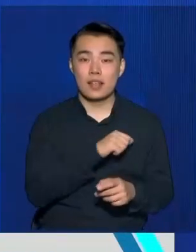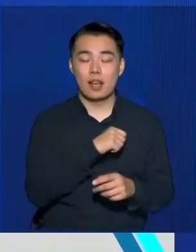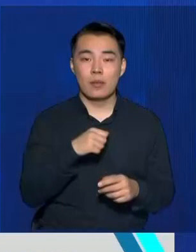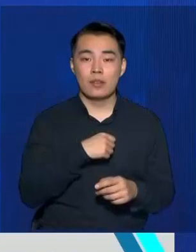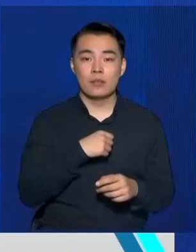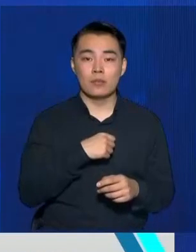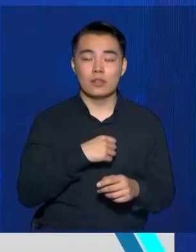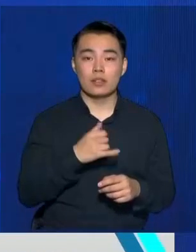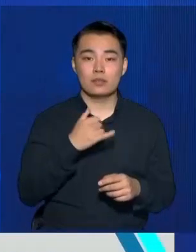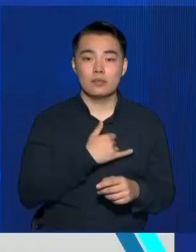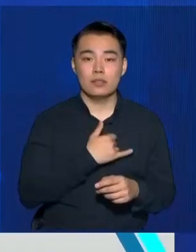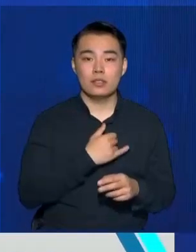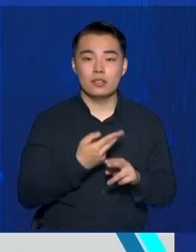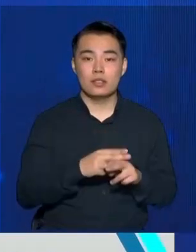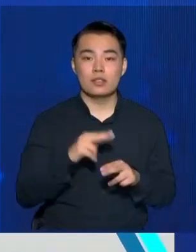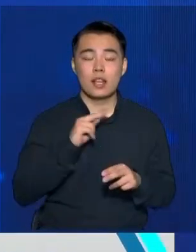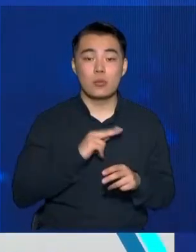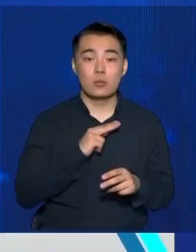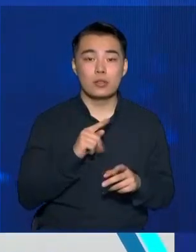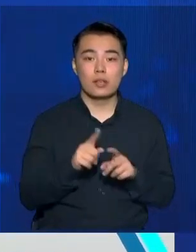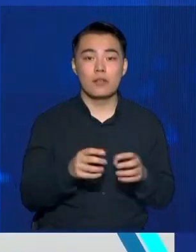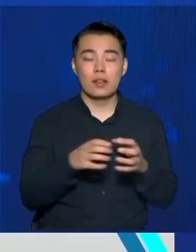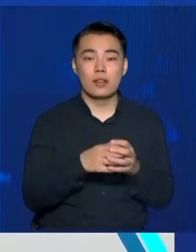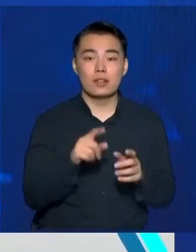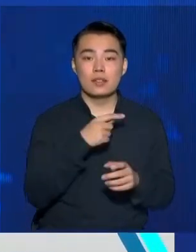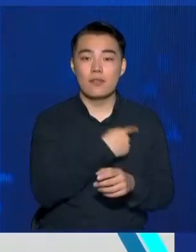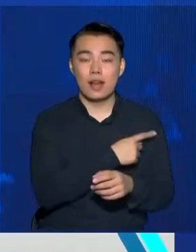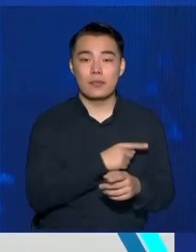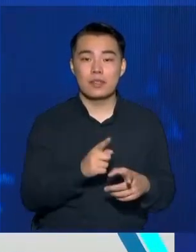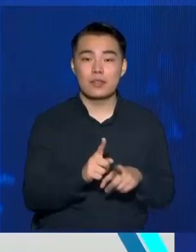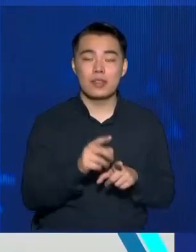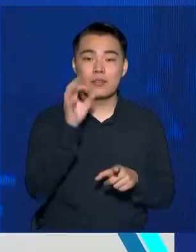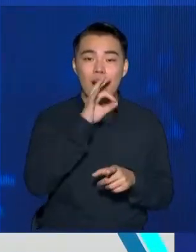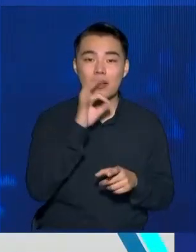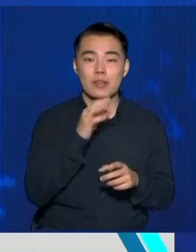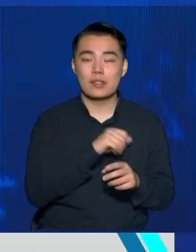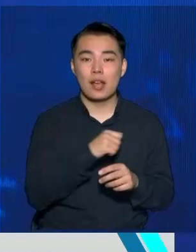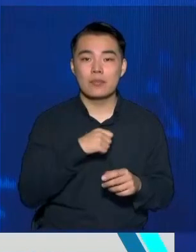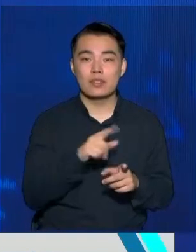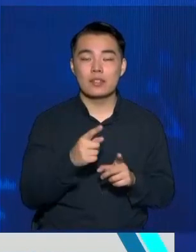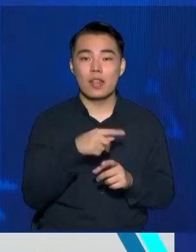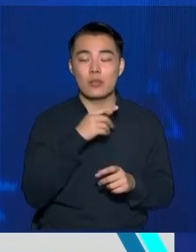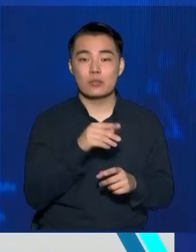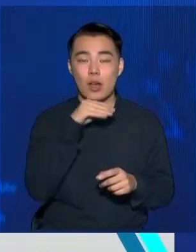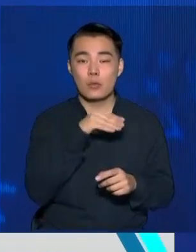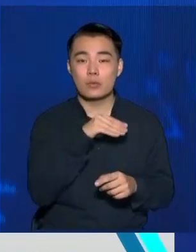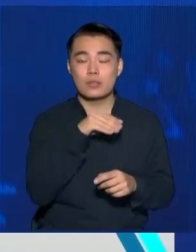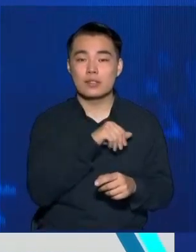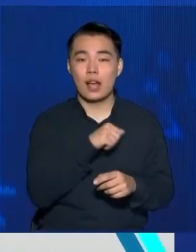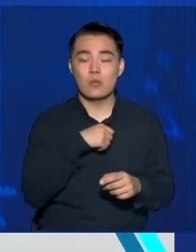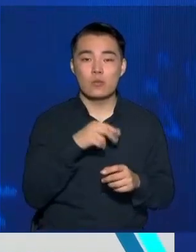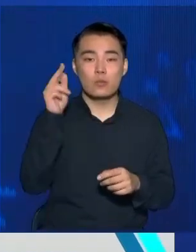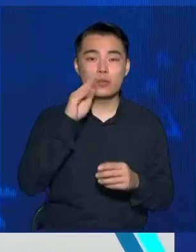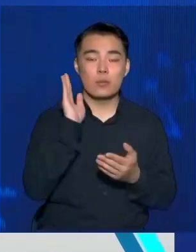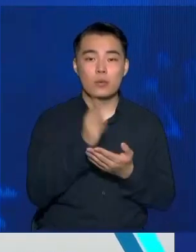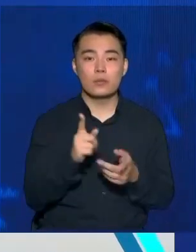наши сотрудники, фармацевты, научные специалисты, они будут учиться совместно